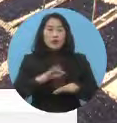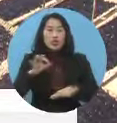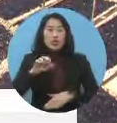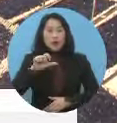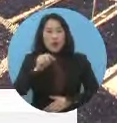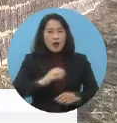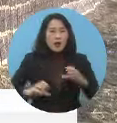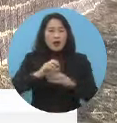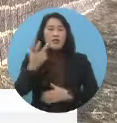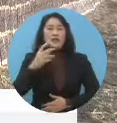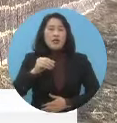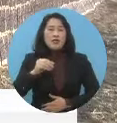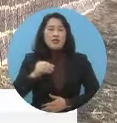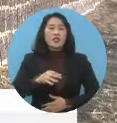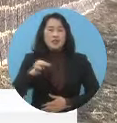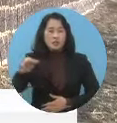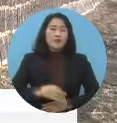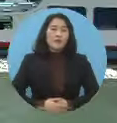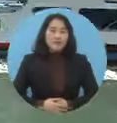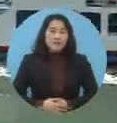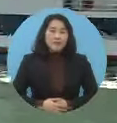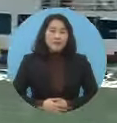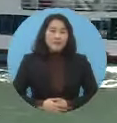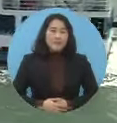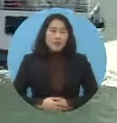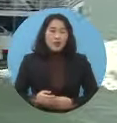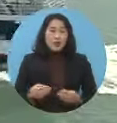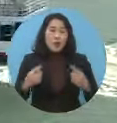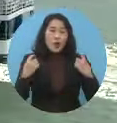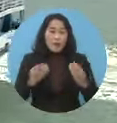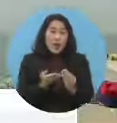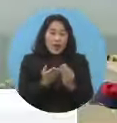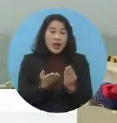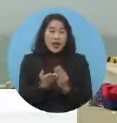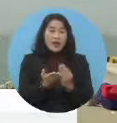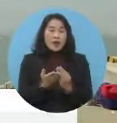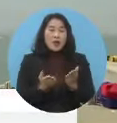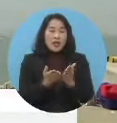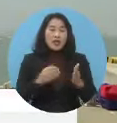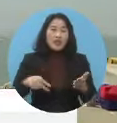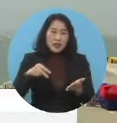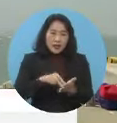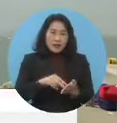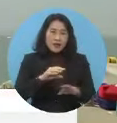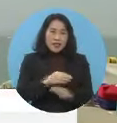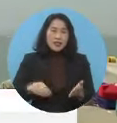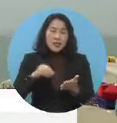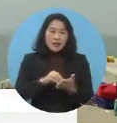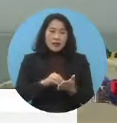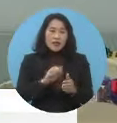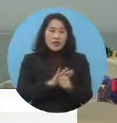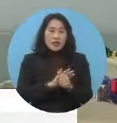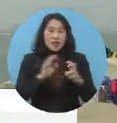인상 에 어가 당 70만 원을 지급합니다 도서 및 여객 운임 지원 비율과 차량 운임 지온 비율을 20%